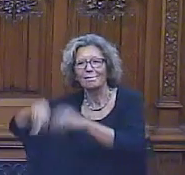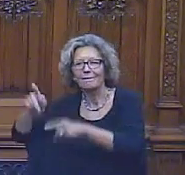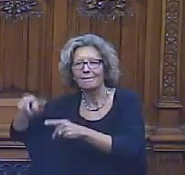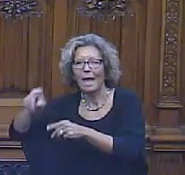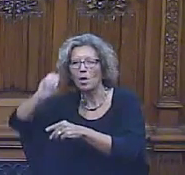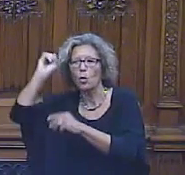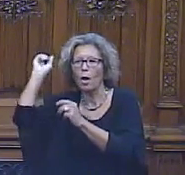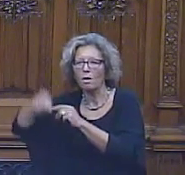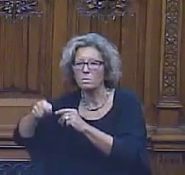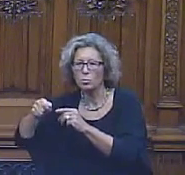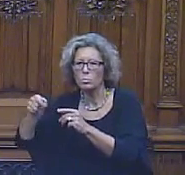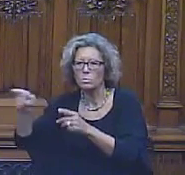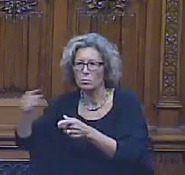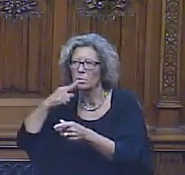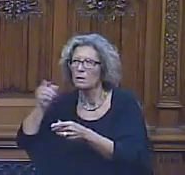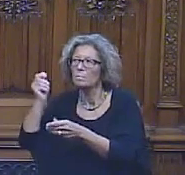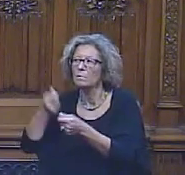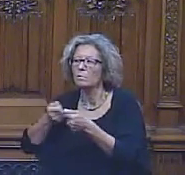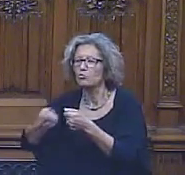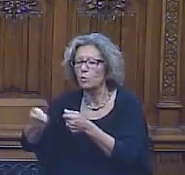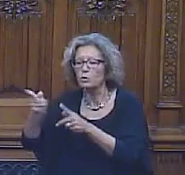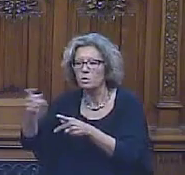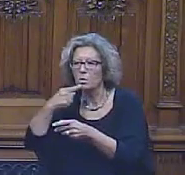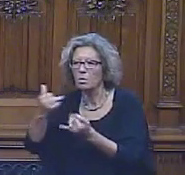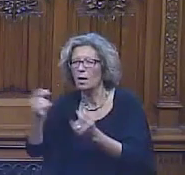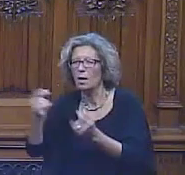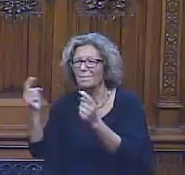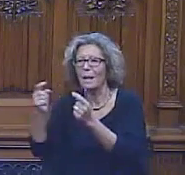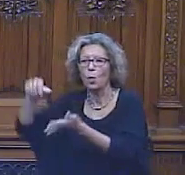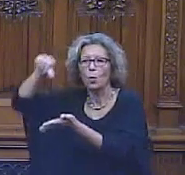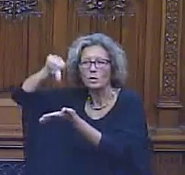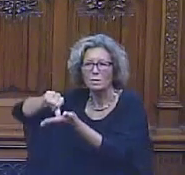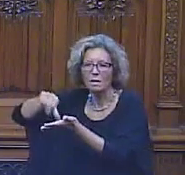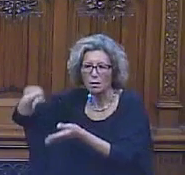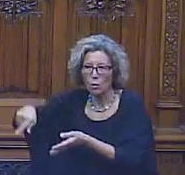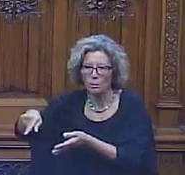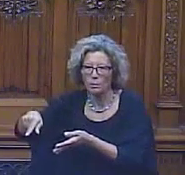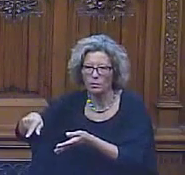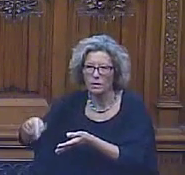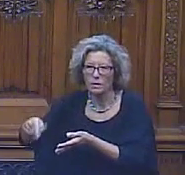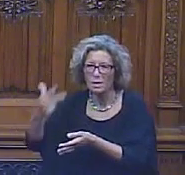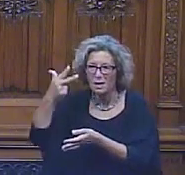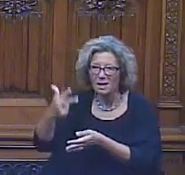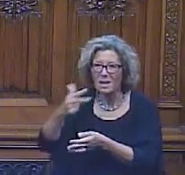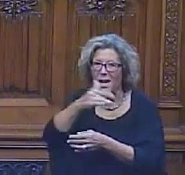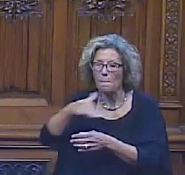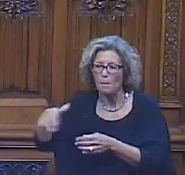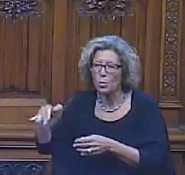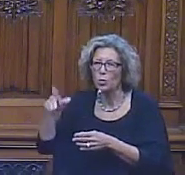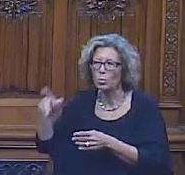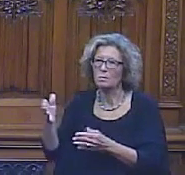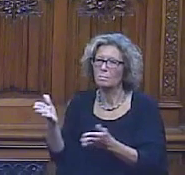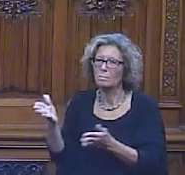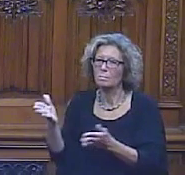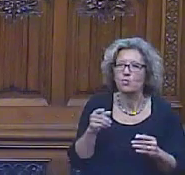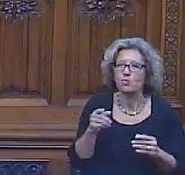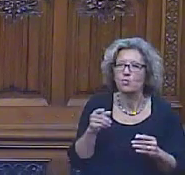Arabien-Nationen weltweit sponsert auch ein völlig unnötiges Dialogzentrum. Ja. 3 Millionen